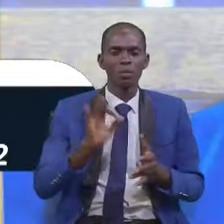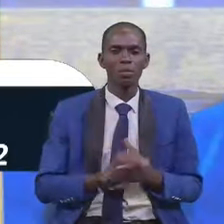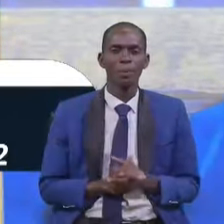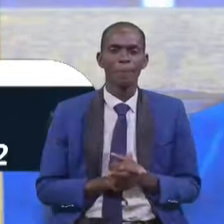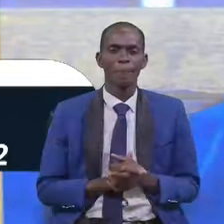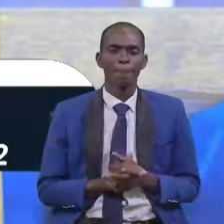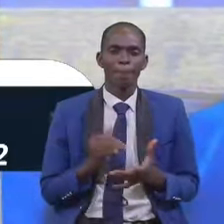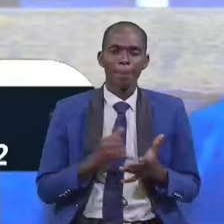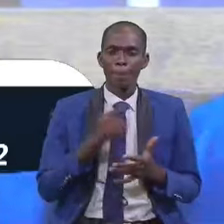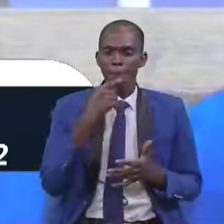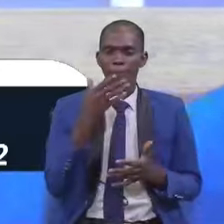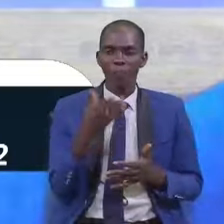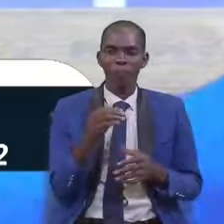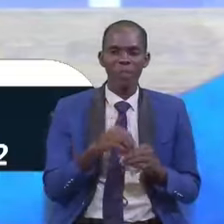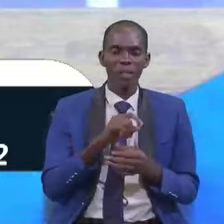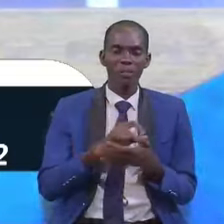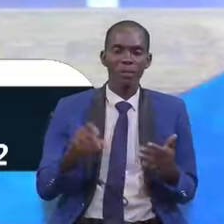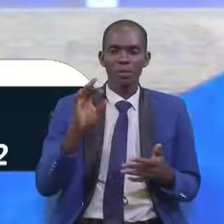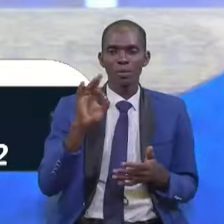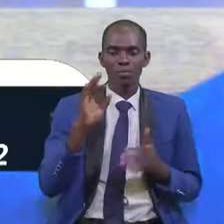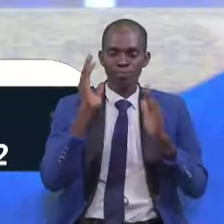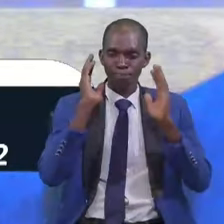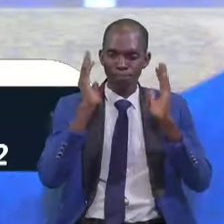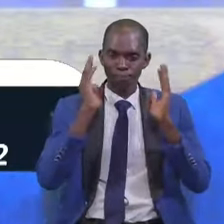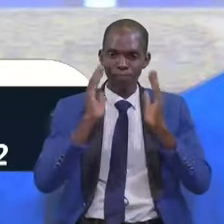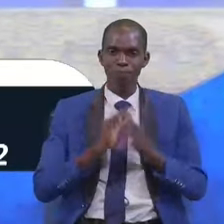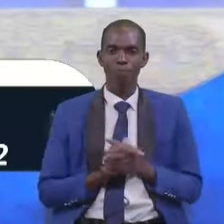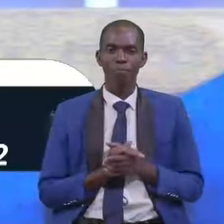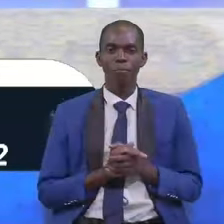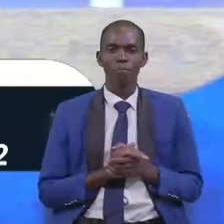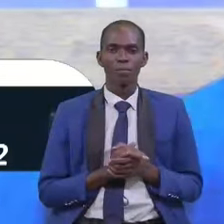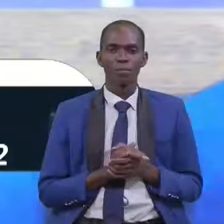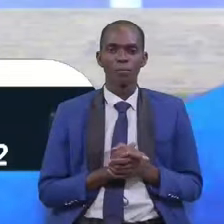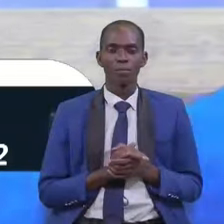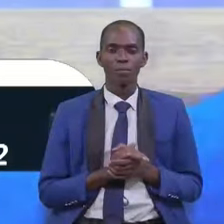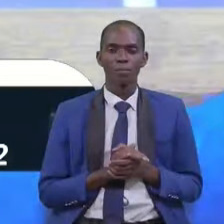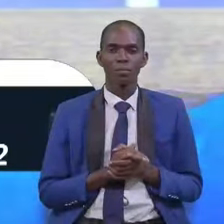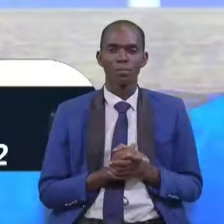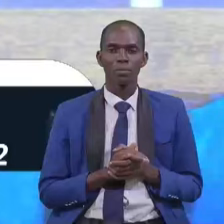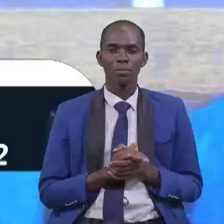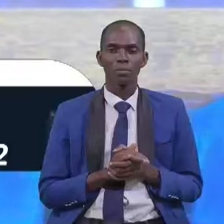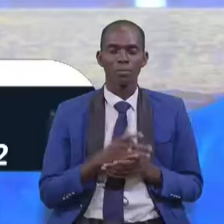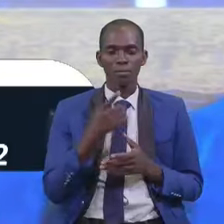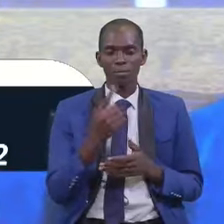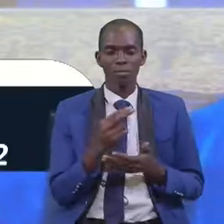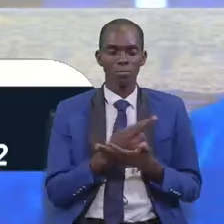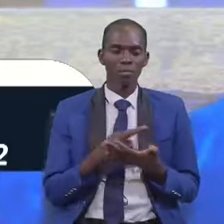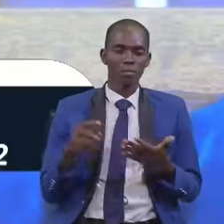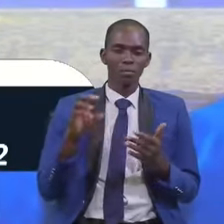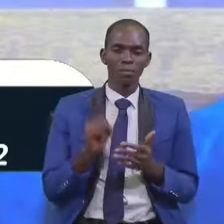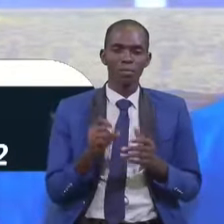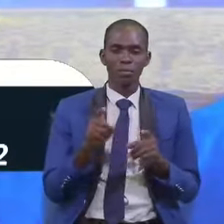Verset 9 dit, voyons ceci, verset 9. Le juste néanmoins